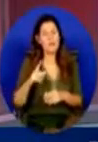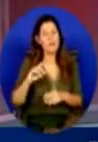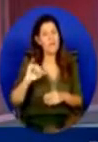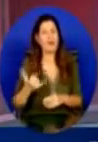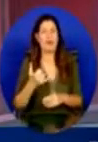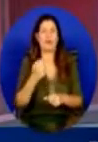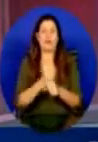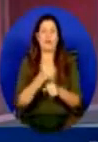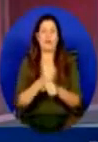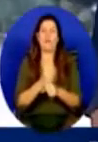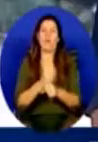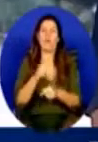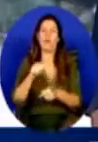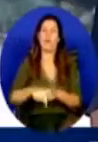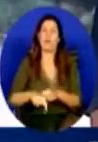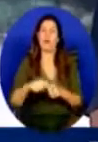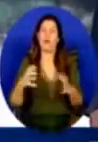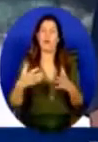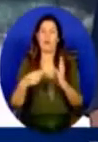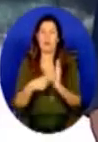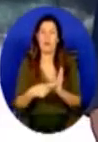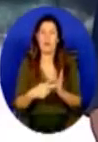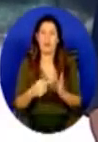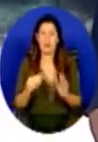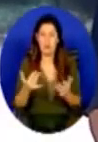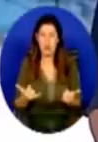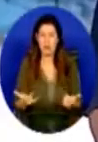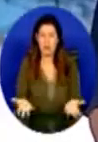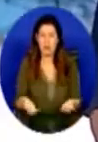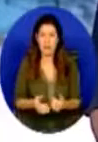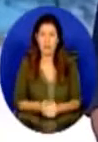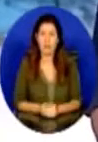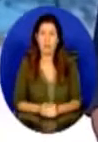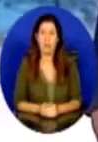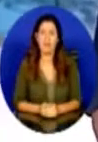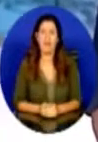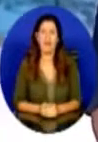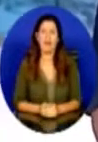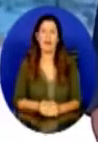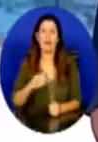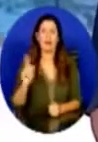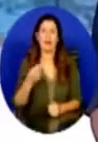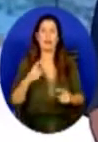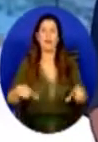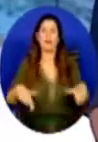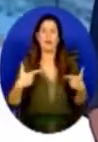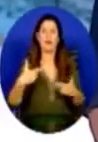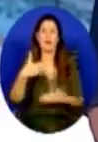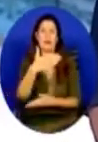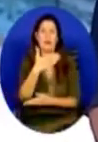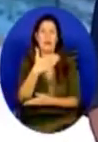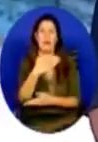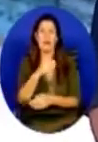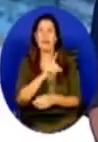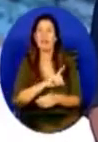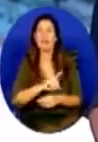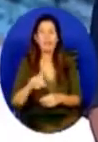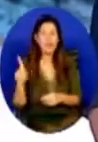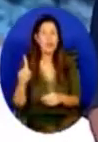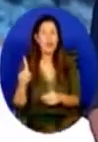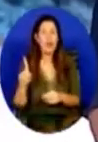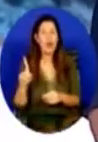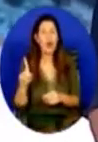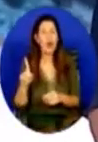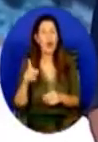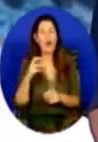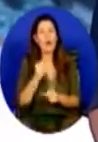בכלל היום? תראה, אני חושבת שאנחנו חיים במדינה שהיא, שלא מקיימת בהכרח את כל מה